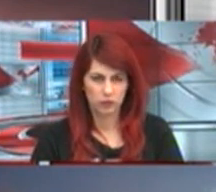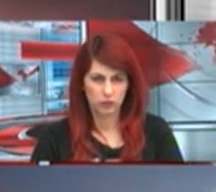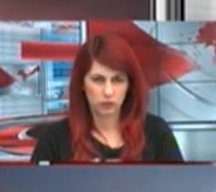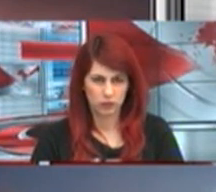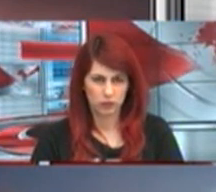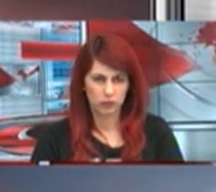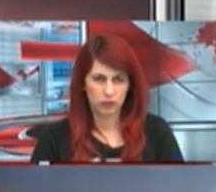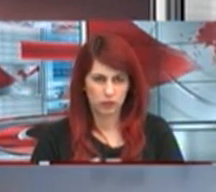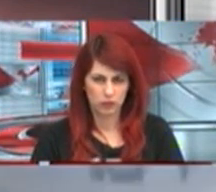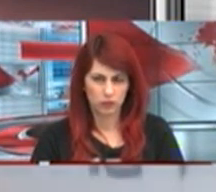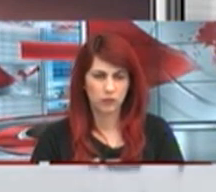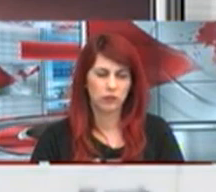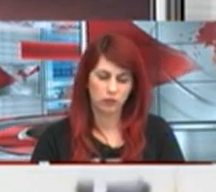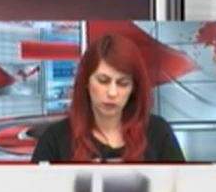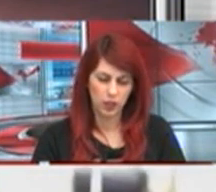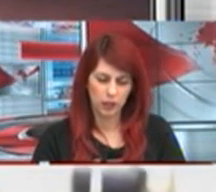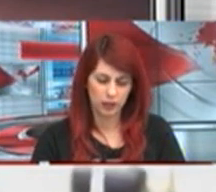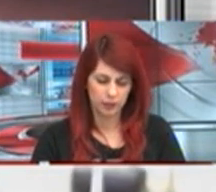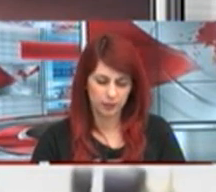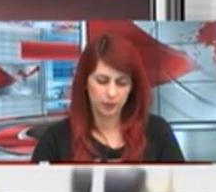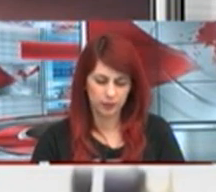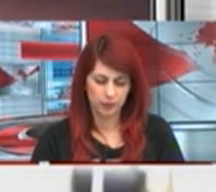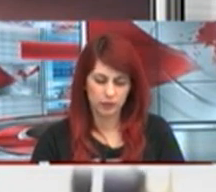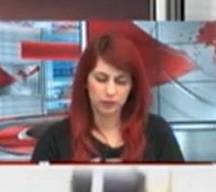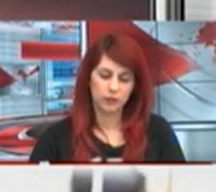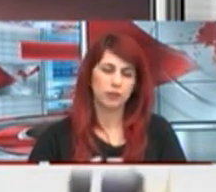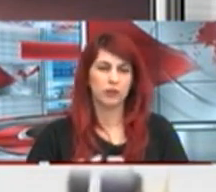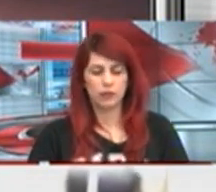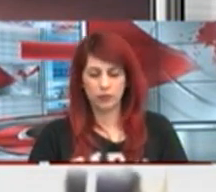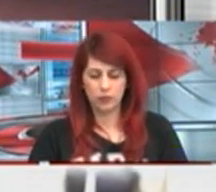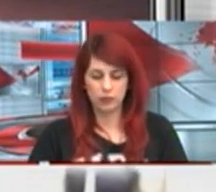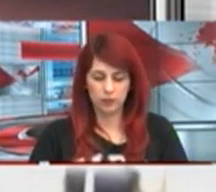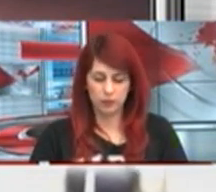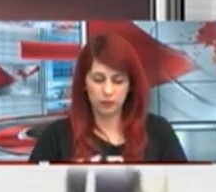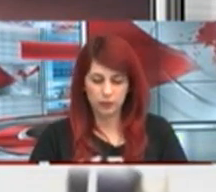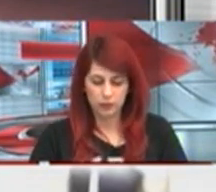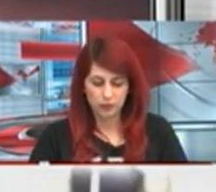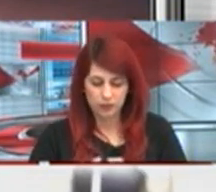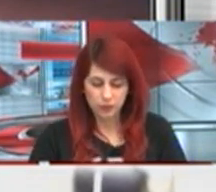χαρά. Να είστε καλά. Εννοείται, ηρωνικά τα λέει η γυναίκα για να δείξει τι κατάσταση επικρατεί.